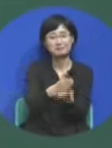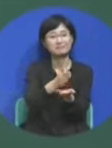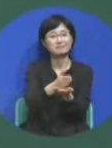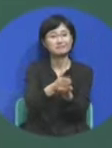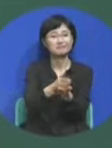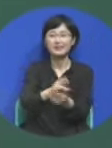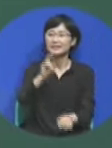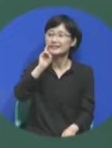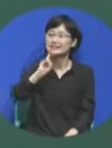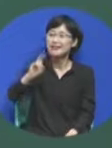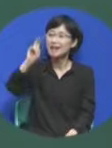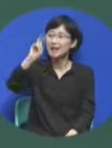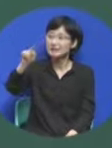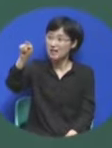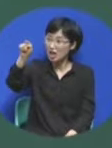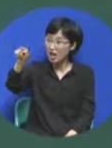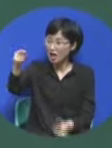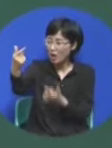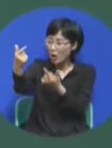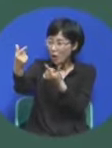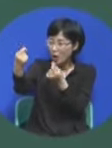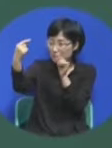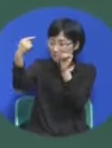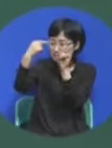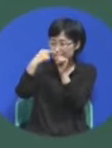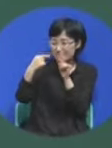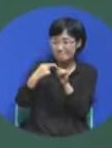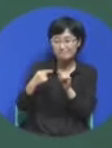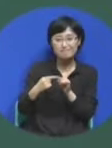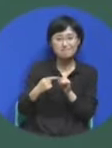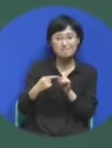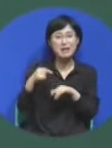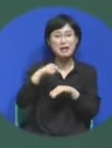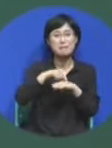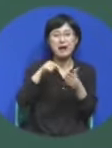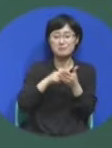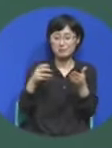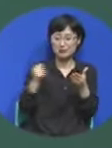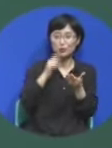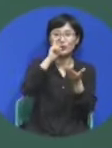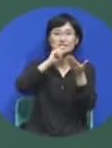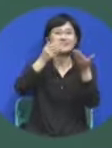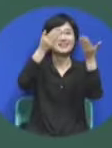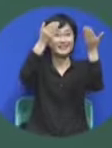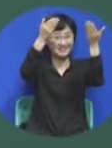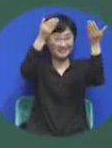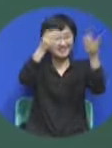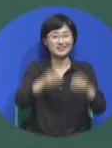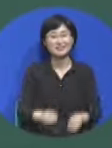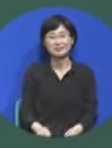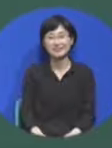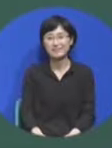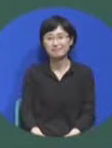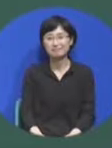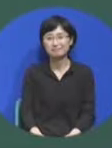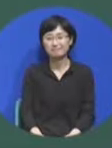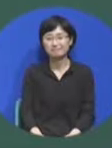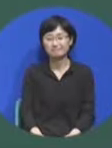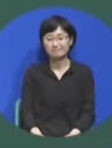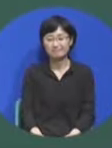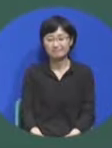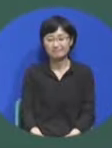창시반 찬매도시 그 찬양에 내 마음과 생각을 함께 담아 하나님께 찬양을 드리는 시간이에요.